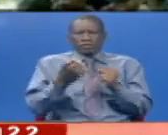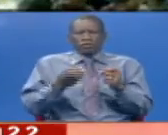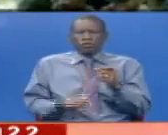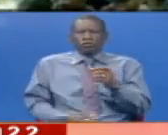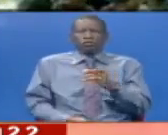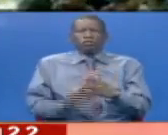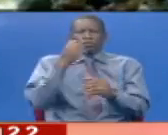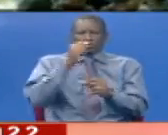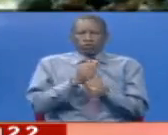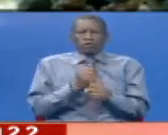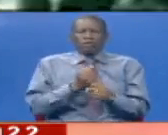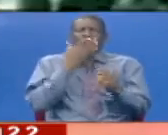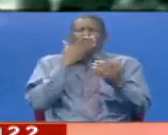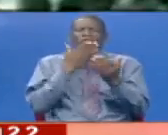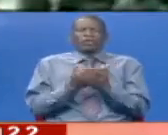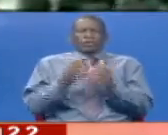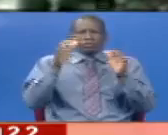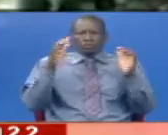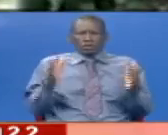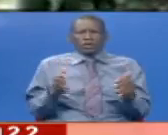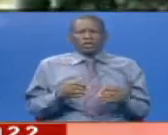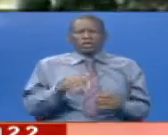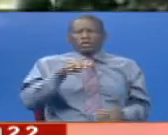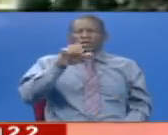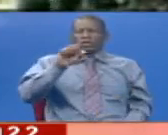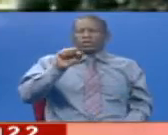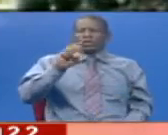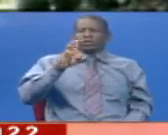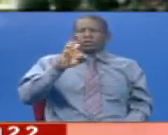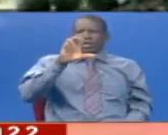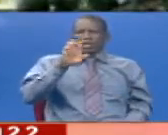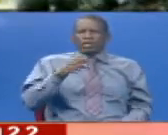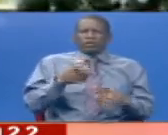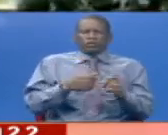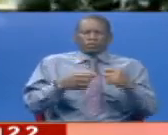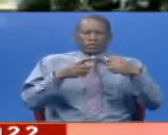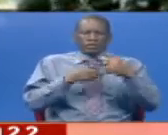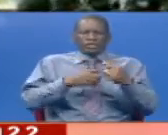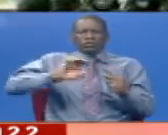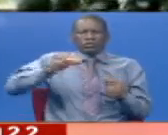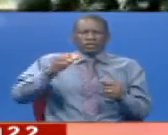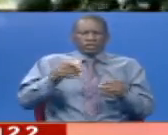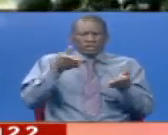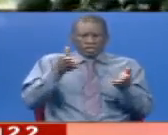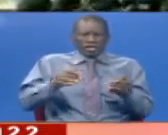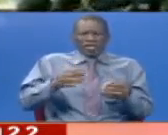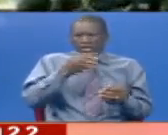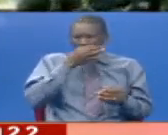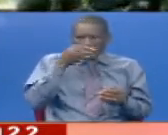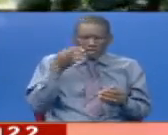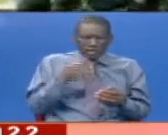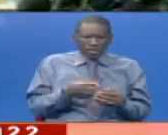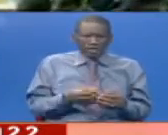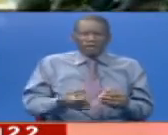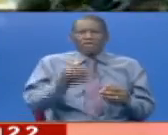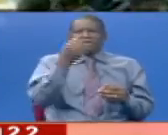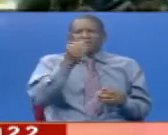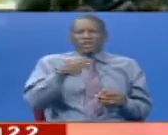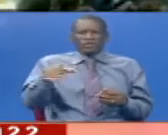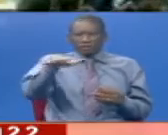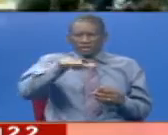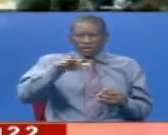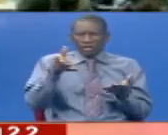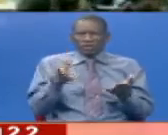kazi. Asante sana. Na Swale, tumeweza kuona kati ya maeneo bunge sita katika hapa kaunti ya Nyeri, maeneo bunge tano